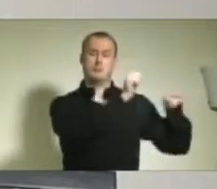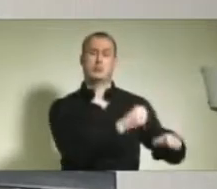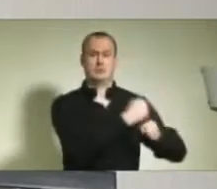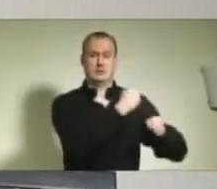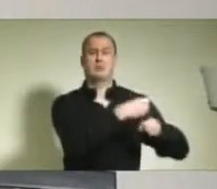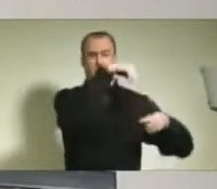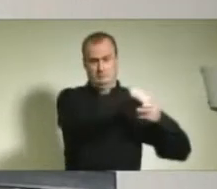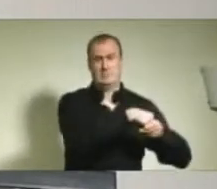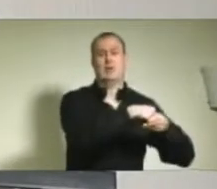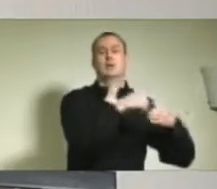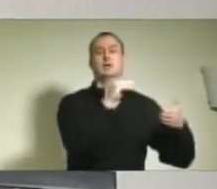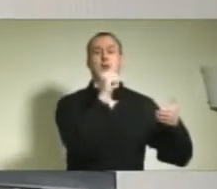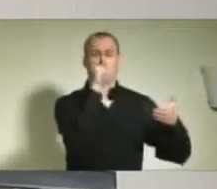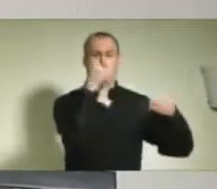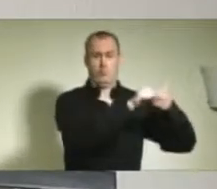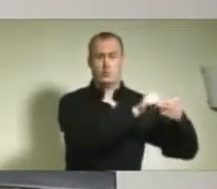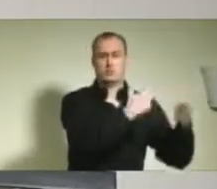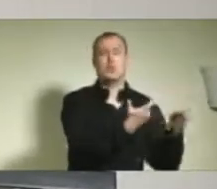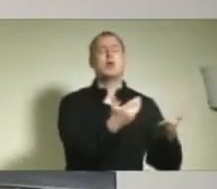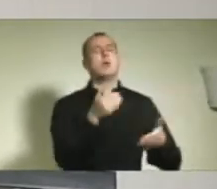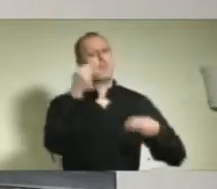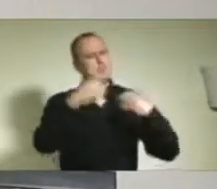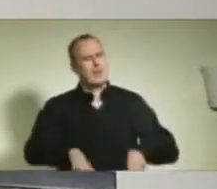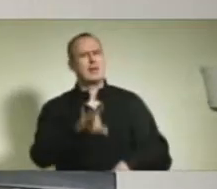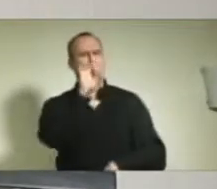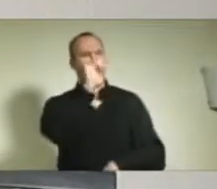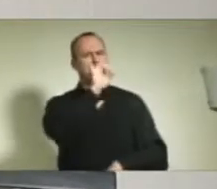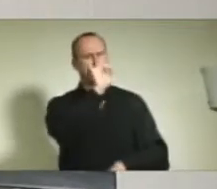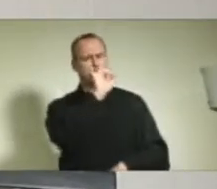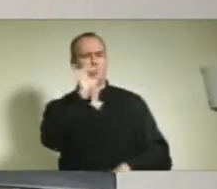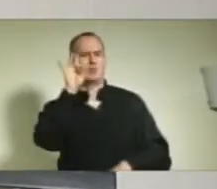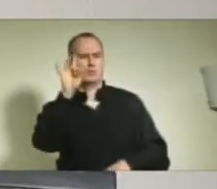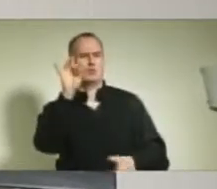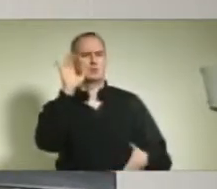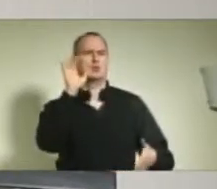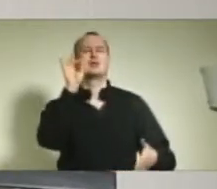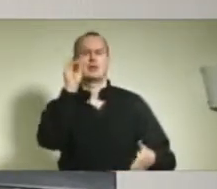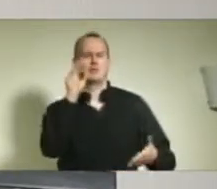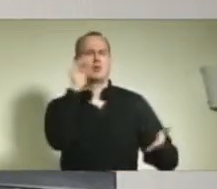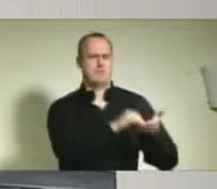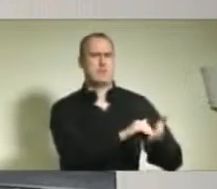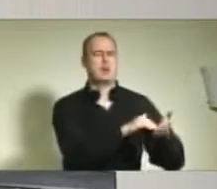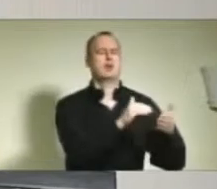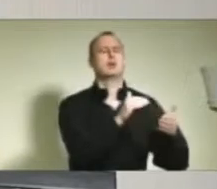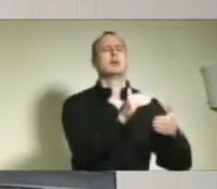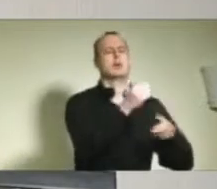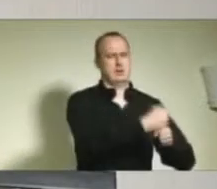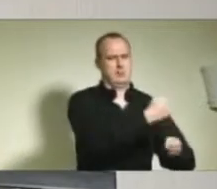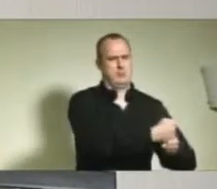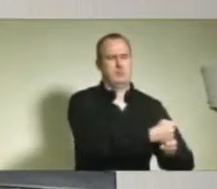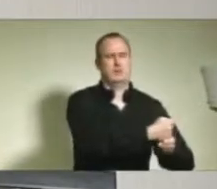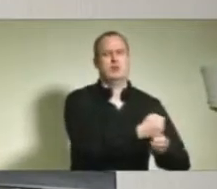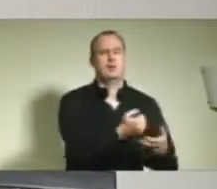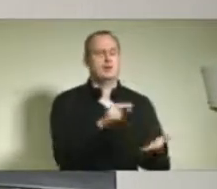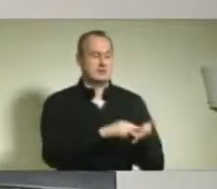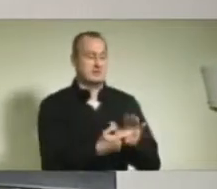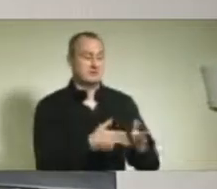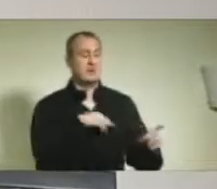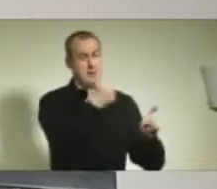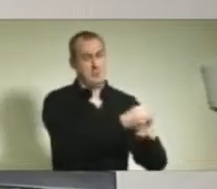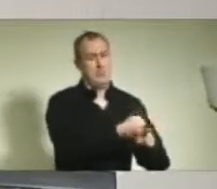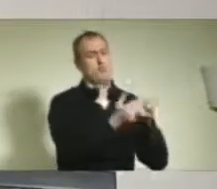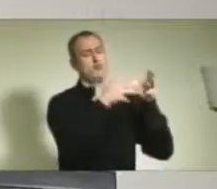c'est-à-dire sur les bureaux de poste, le courrier, les services financiers, le colis. Et donc, les personnels